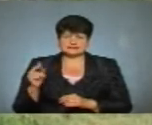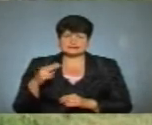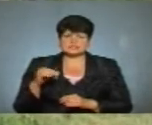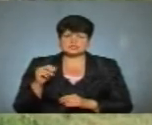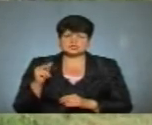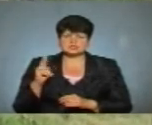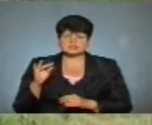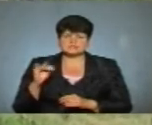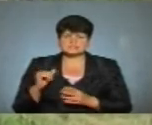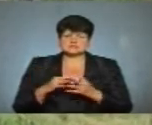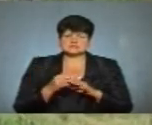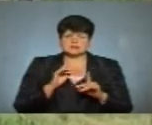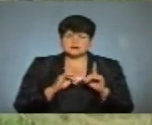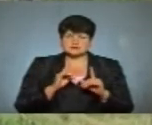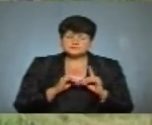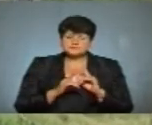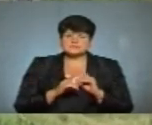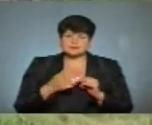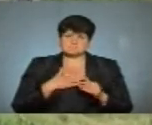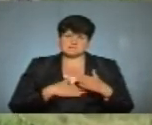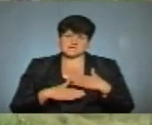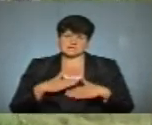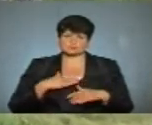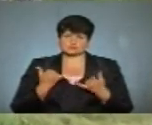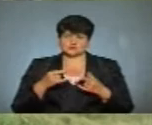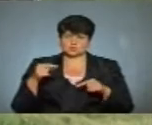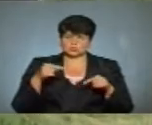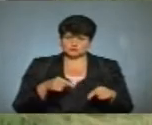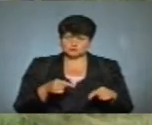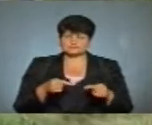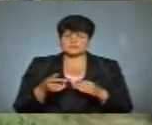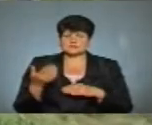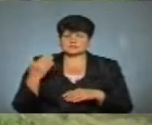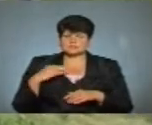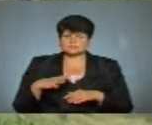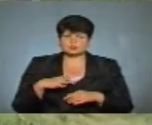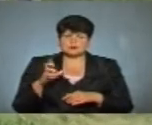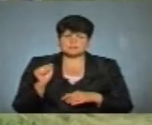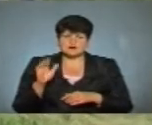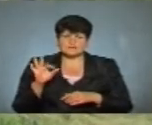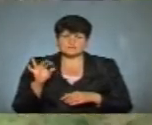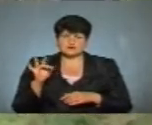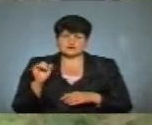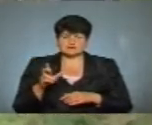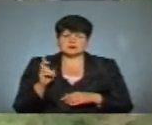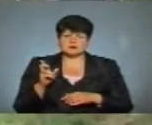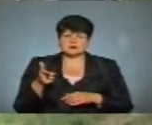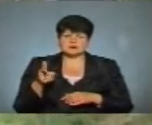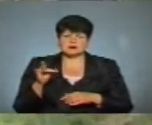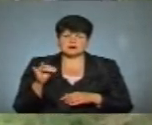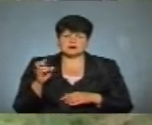Дичківської сільської ради. Нам приємно, що ми сьогодні тут. Попередньо десь ми були в Баврові і Грабицях. Кожен